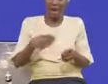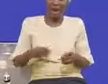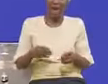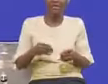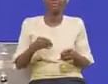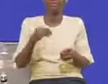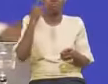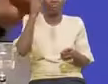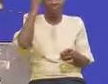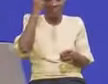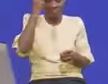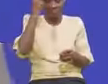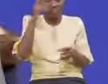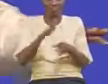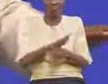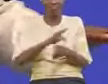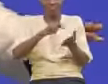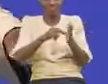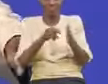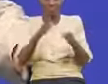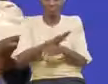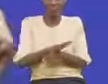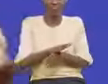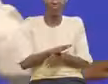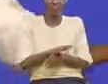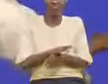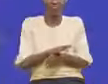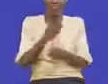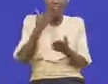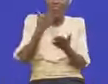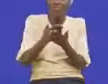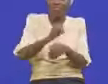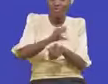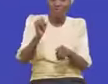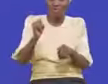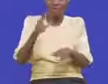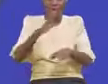dɔ nyiwɔwɔ si ko wɔ xena taɖodzinu